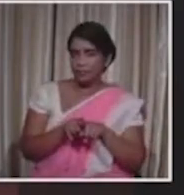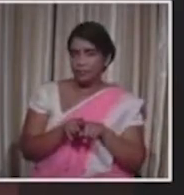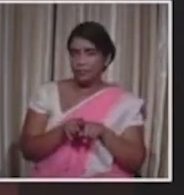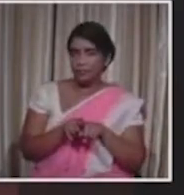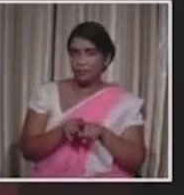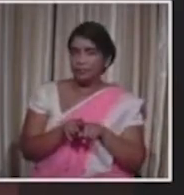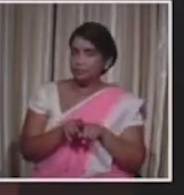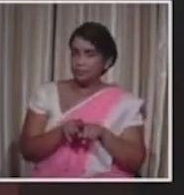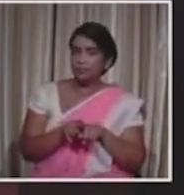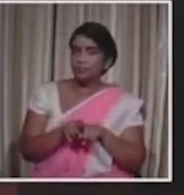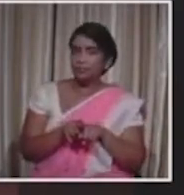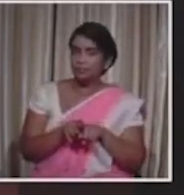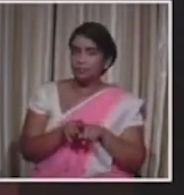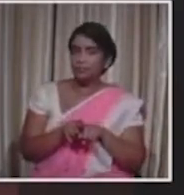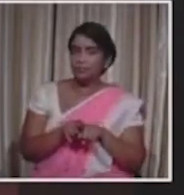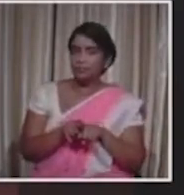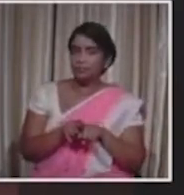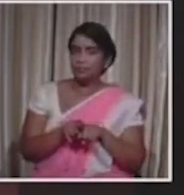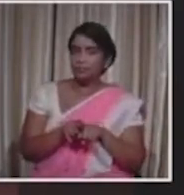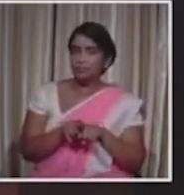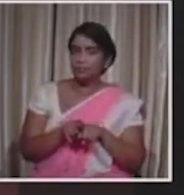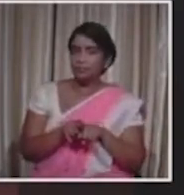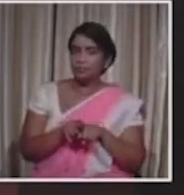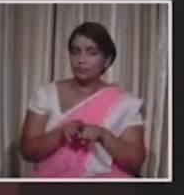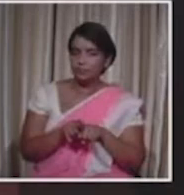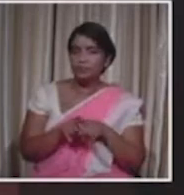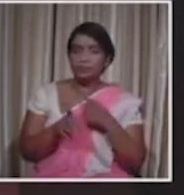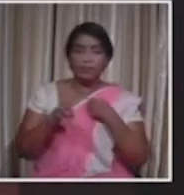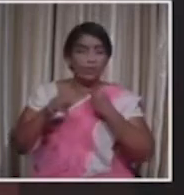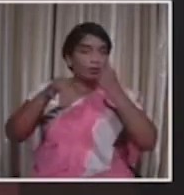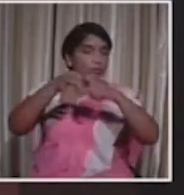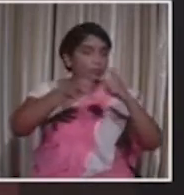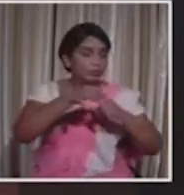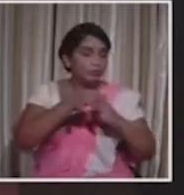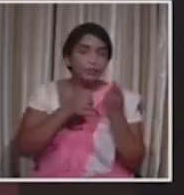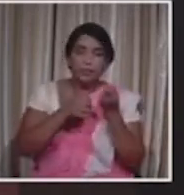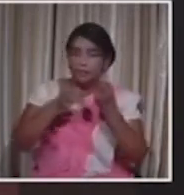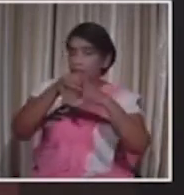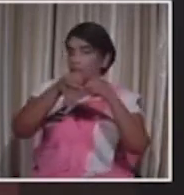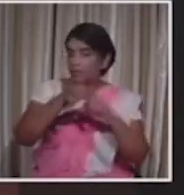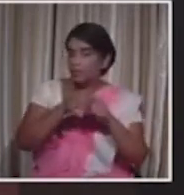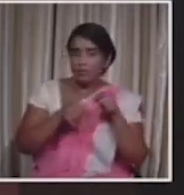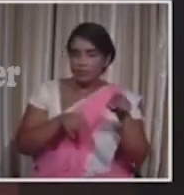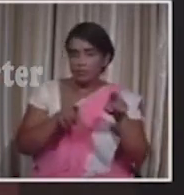unsolicited proposals වැඩපිළිවෙල ඒ කියන්නේ competitive tendering ප්‍රසම්පාදන ක්‍රමවේදය වෙනුවට